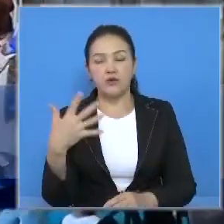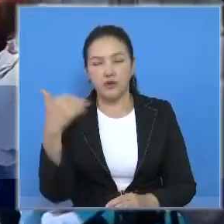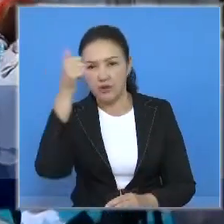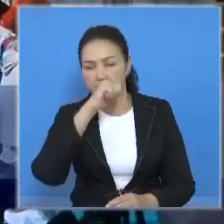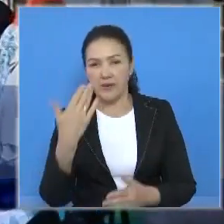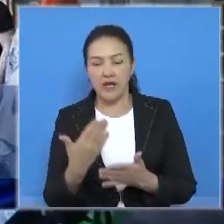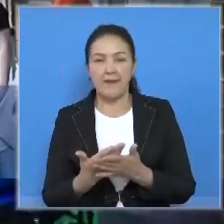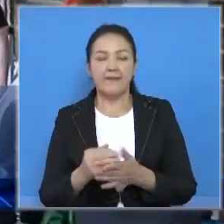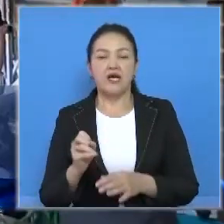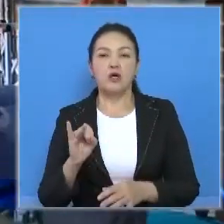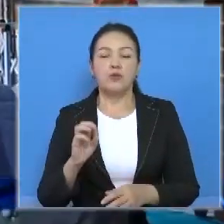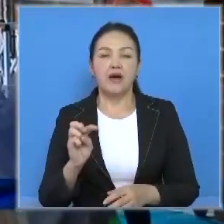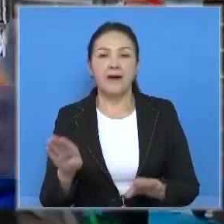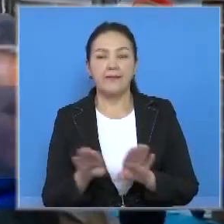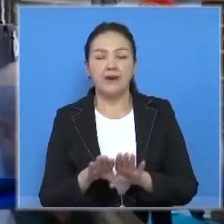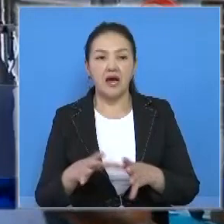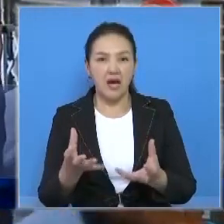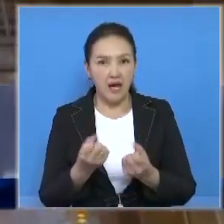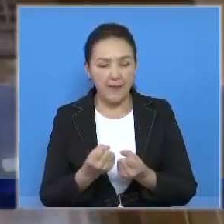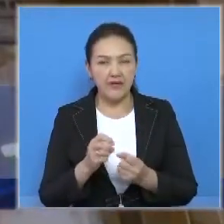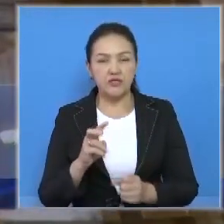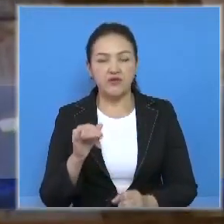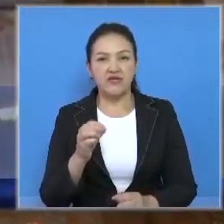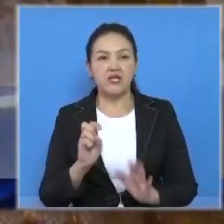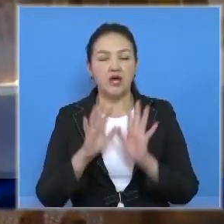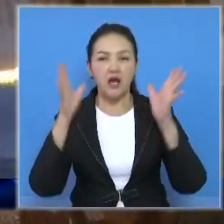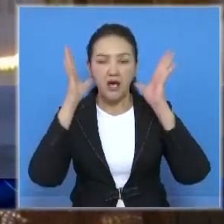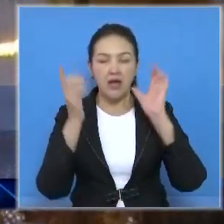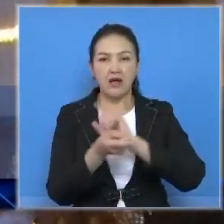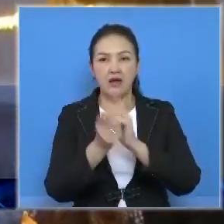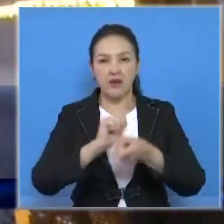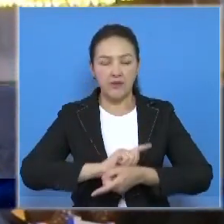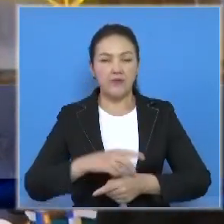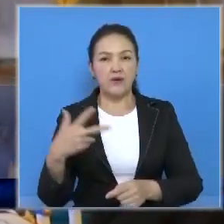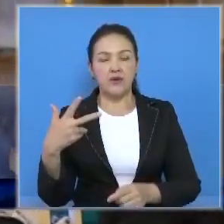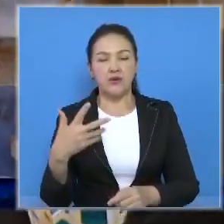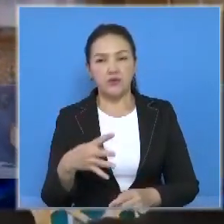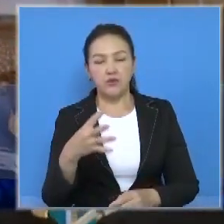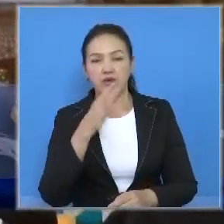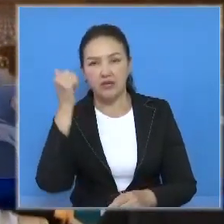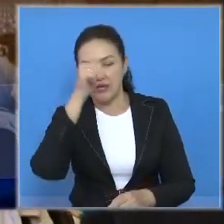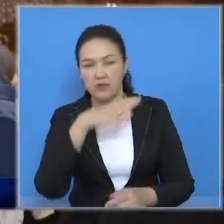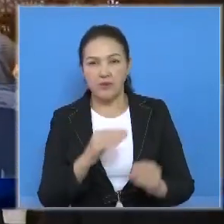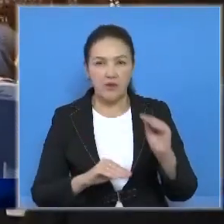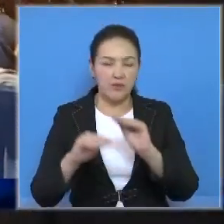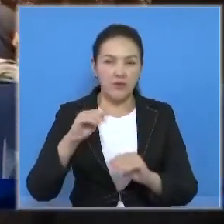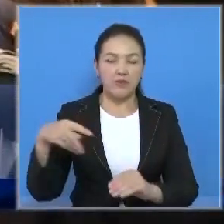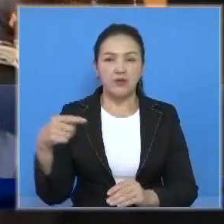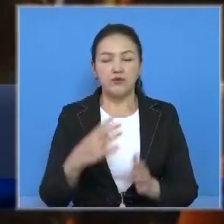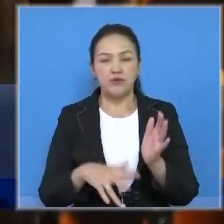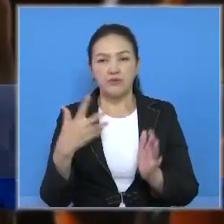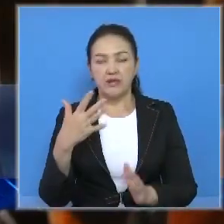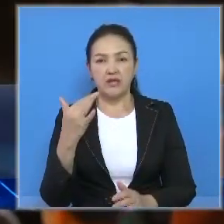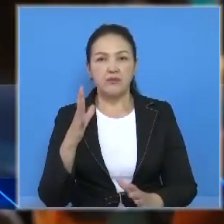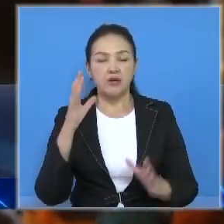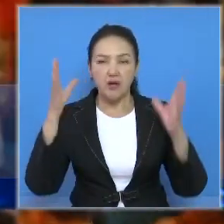Осман империясы Константинополді жаулап алған соң София соборы мешітке айналған. Ғимаратқа 4 жыл мұнара салынып, 1431 жылға дейін 500 жыл